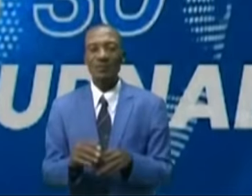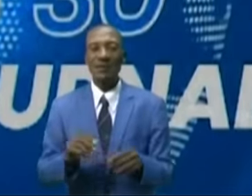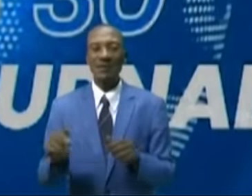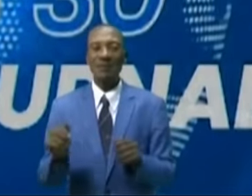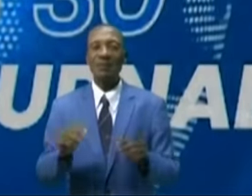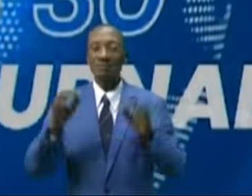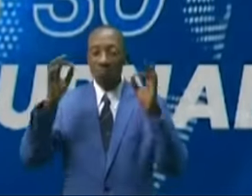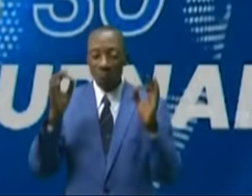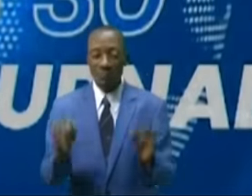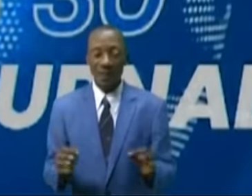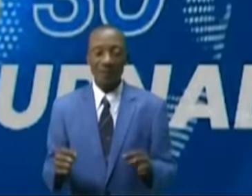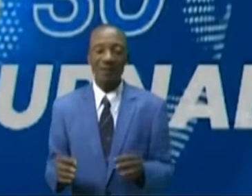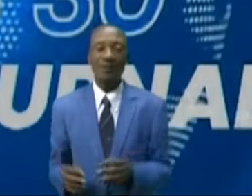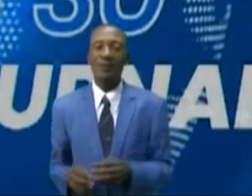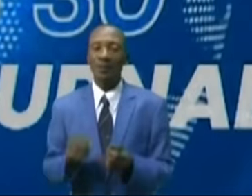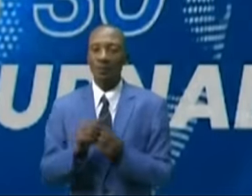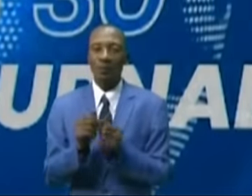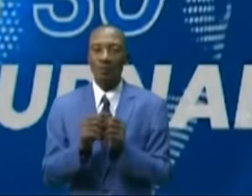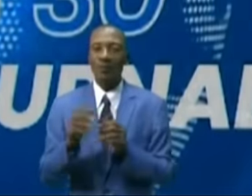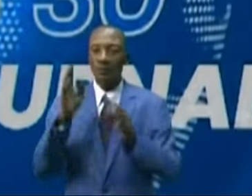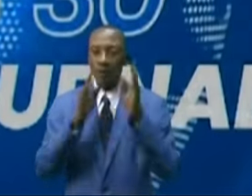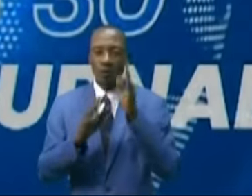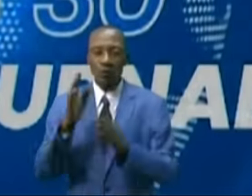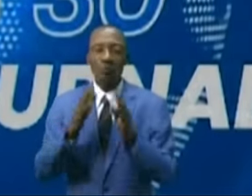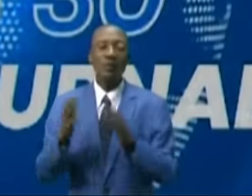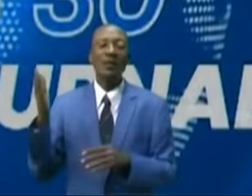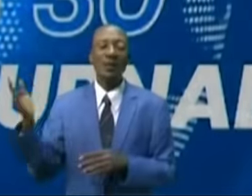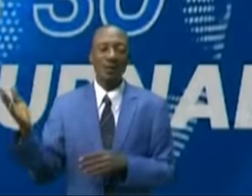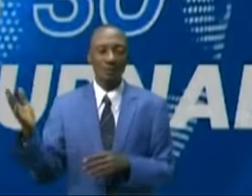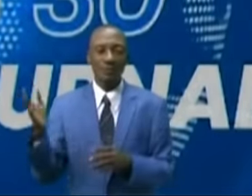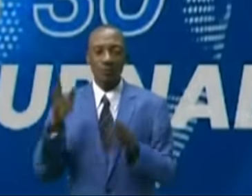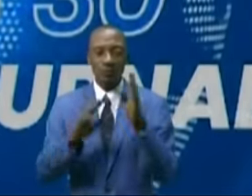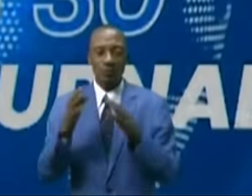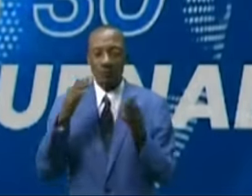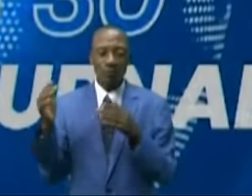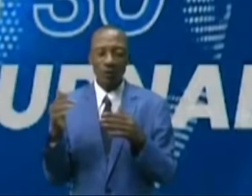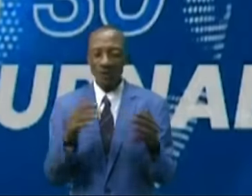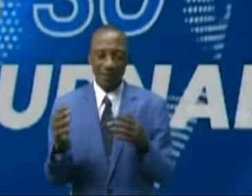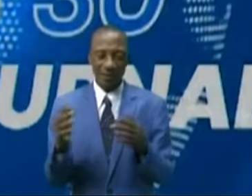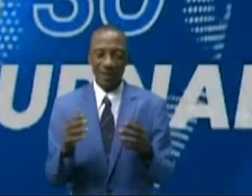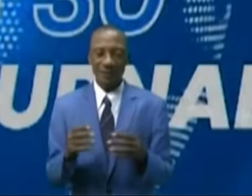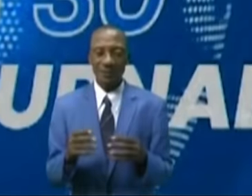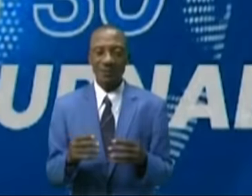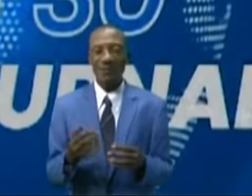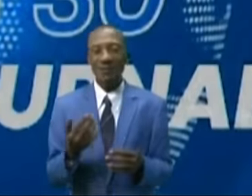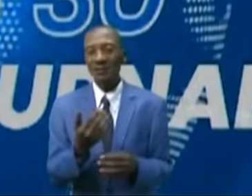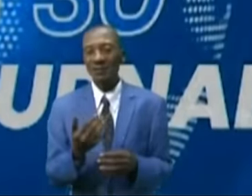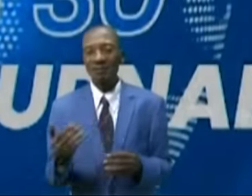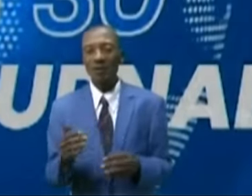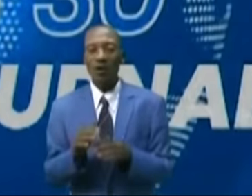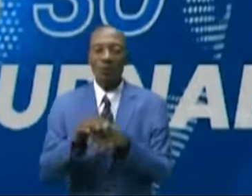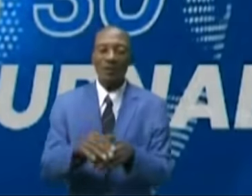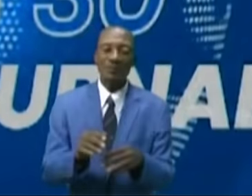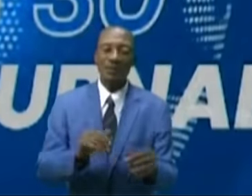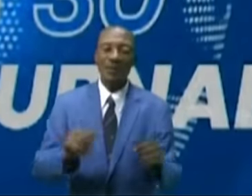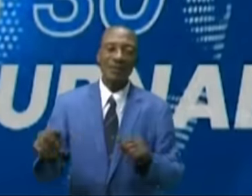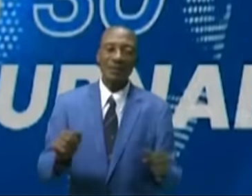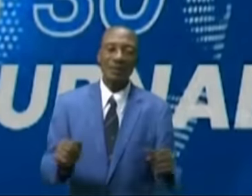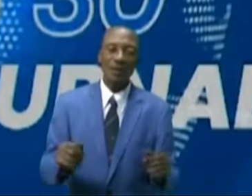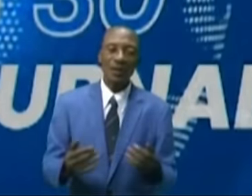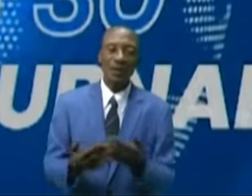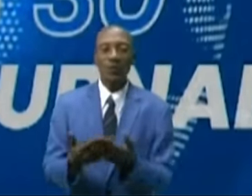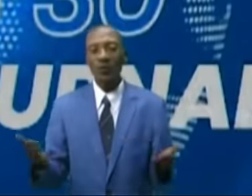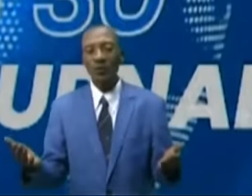RDF les vendredis 3 mai dernier sur les trois sites à Butrin, les déplacés internes à Muguga dans